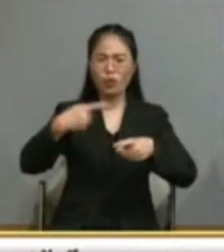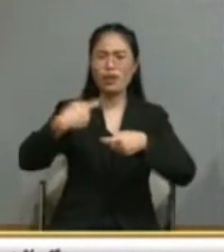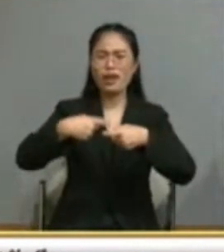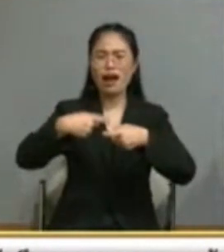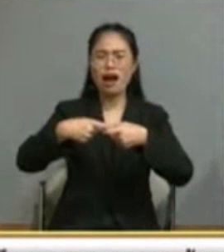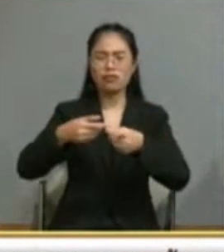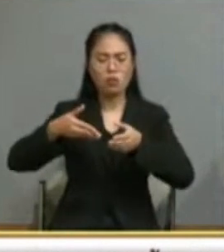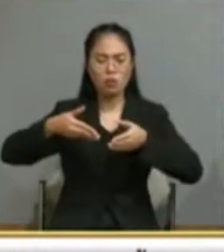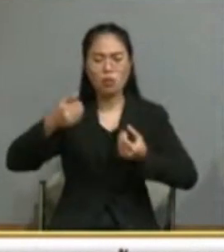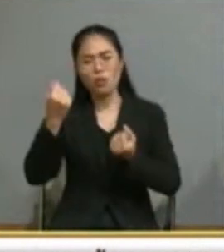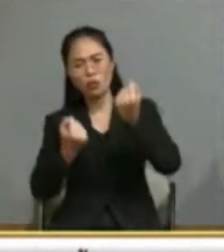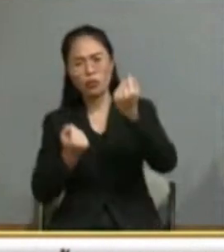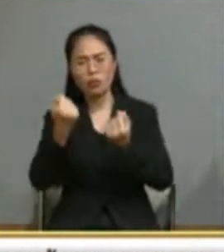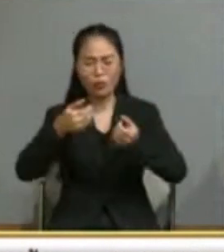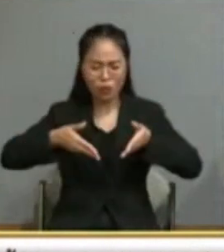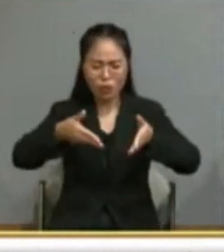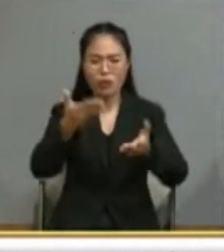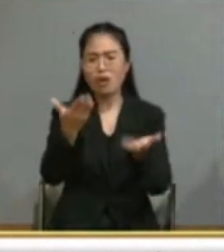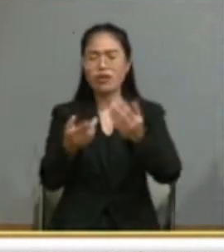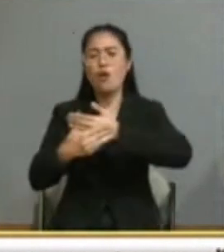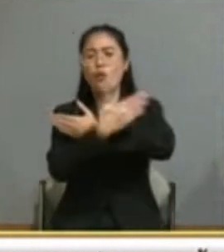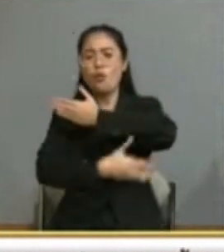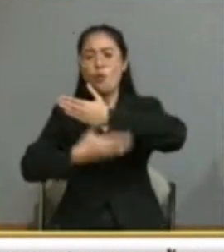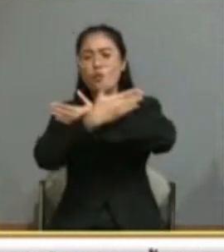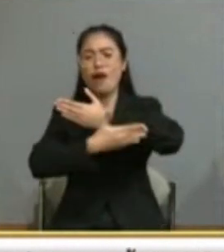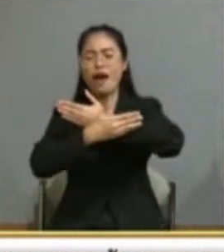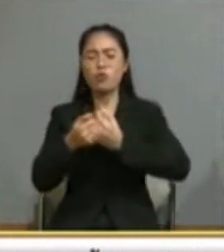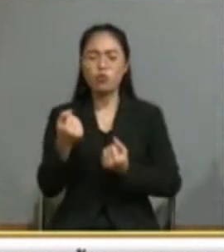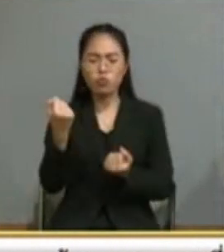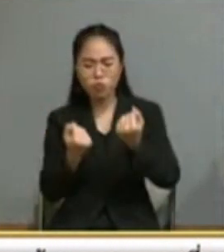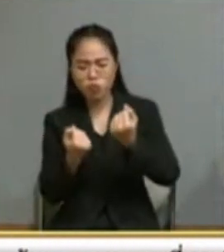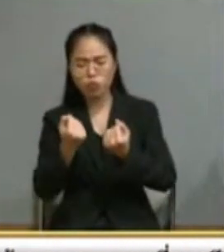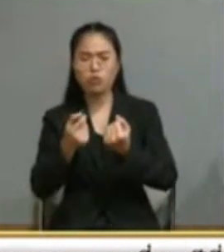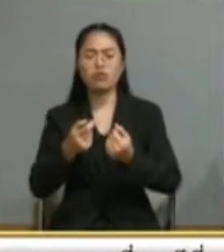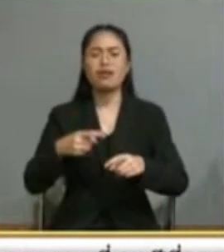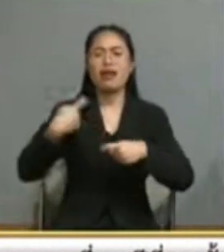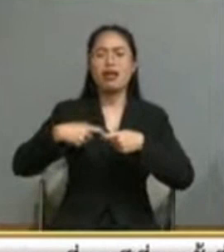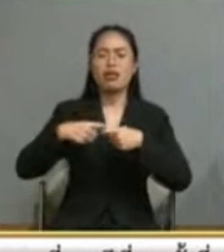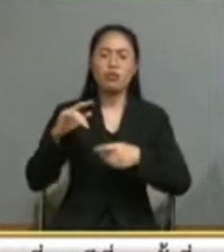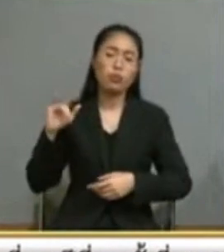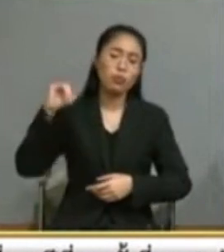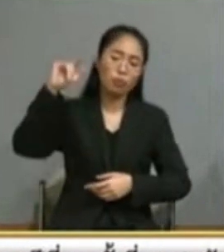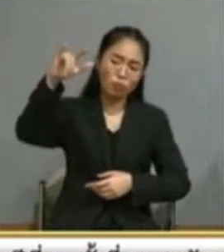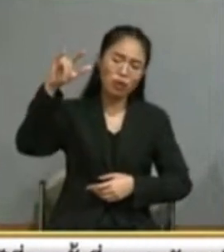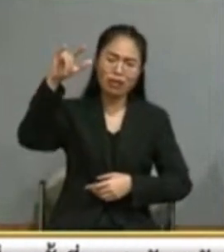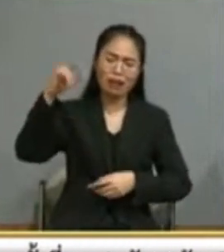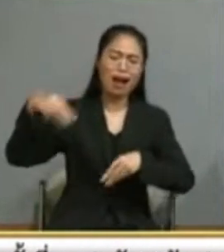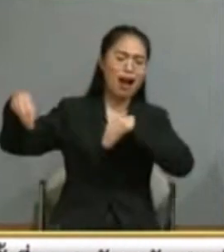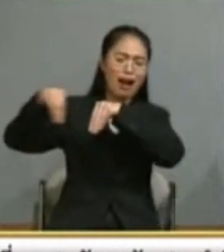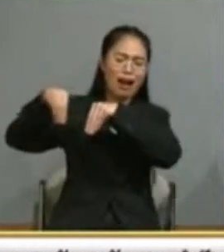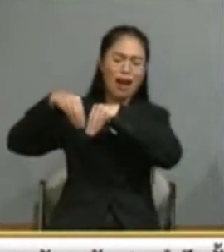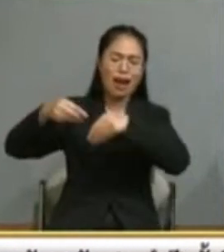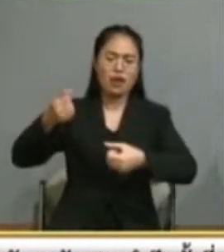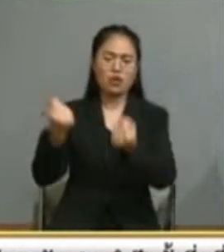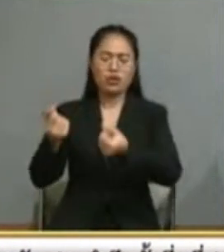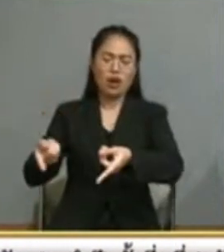นทางทางถนน หรอทางรามหออจะต้องเดินทาง มาโดยางảyardsนะครับที่จะต้บินมาลงใจงหดใล้เคียงและต่